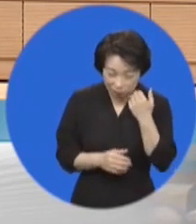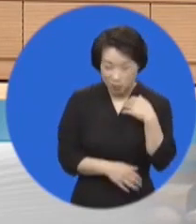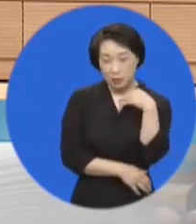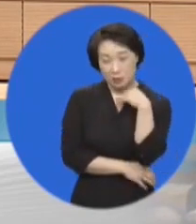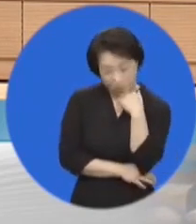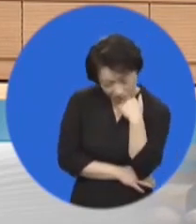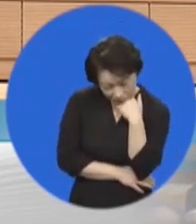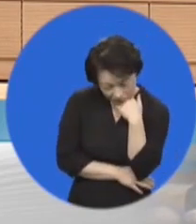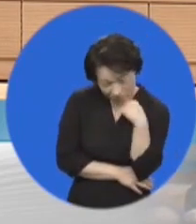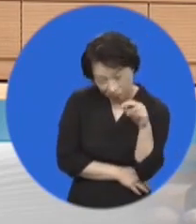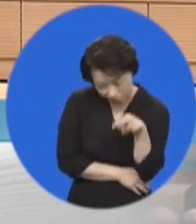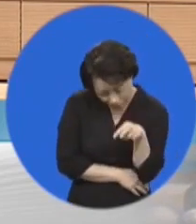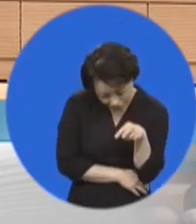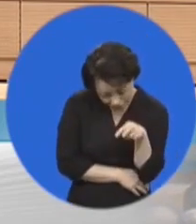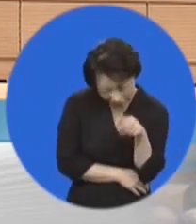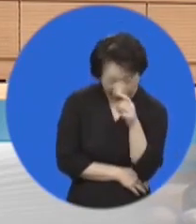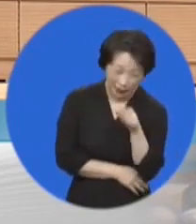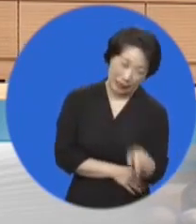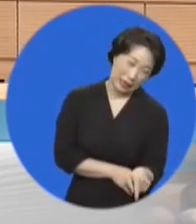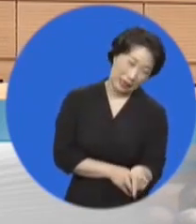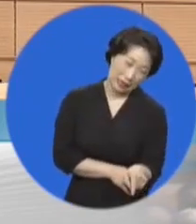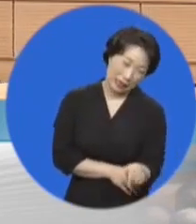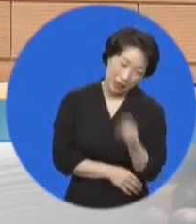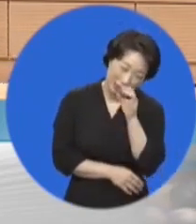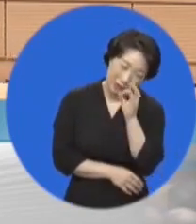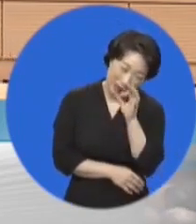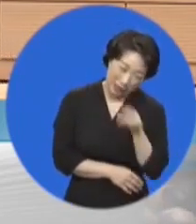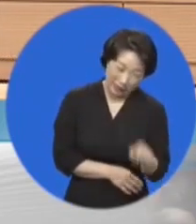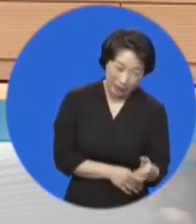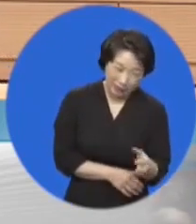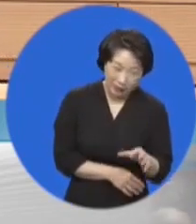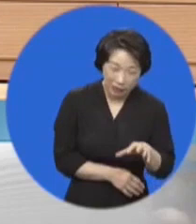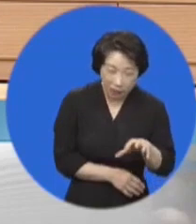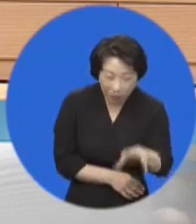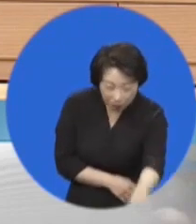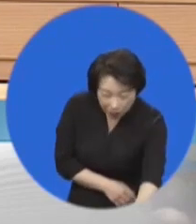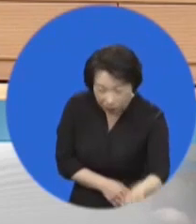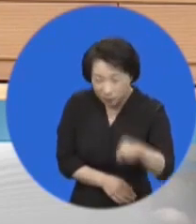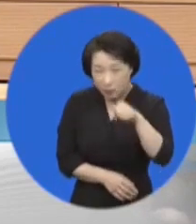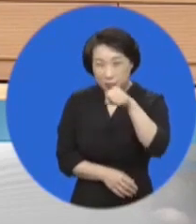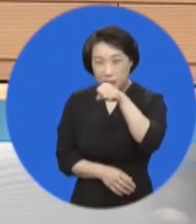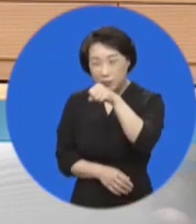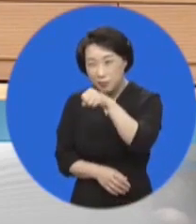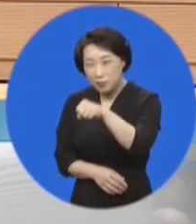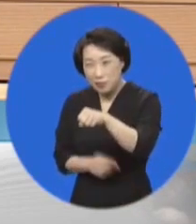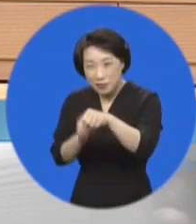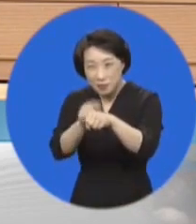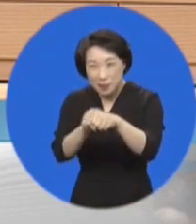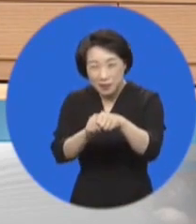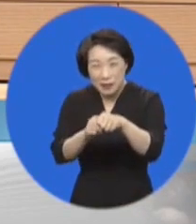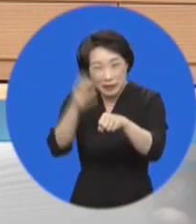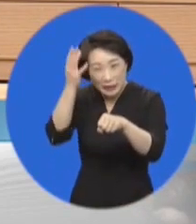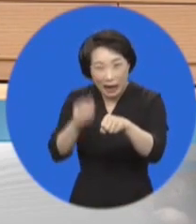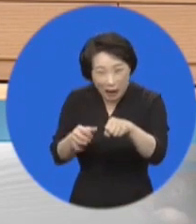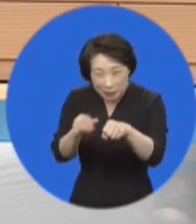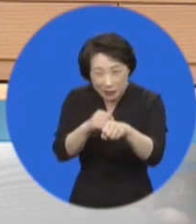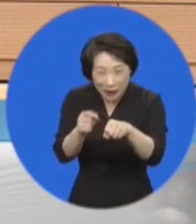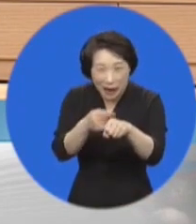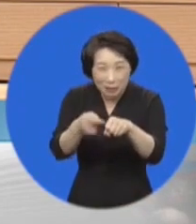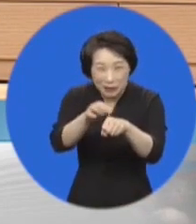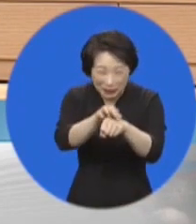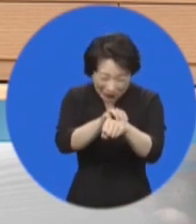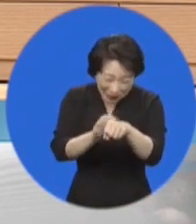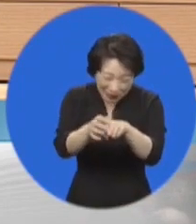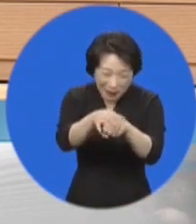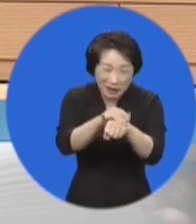싶어서 손으로 소고기를 떡쩍 집었더니 소고기 속에 들은 개미가 다 같이